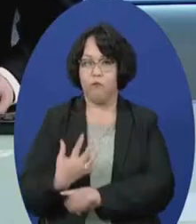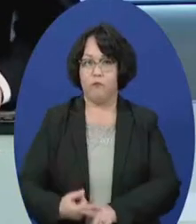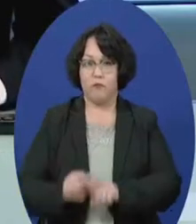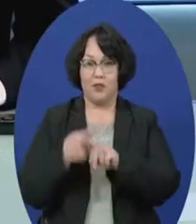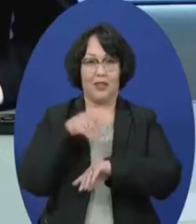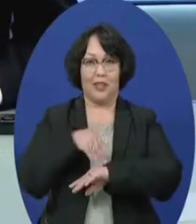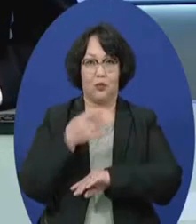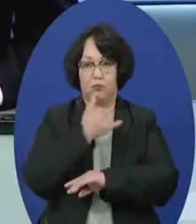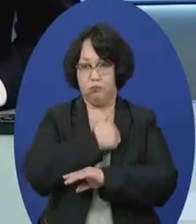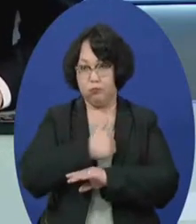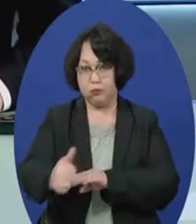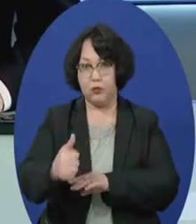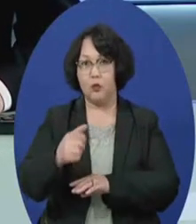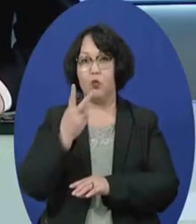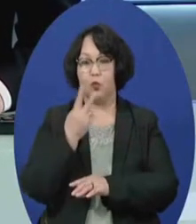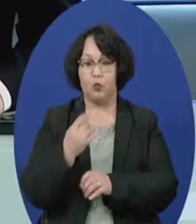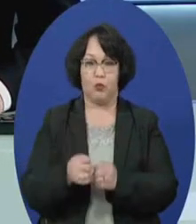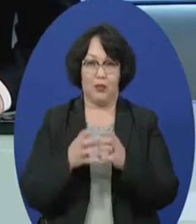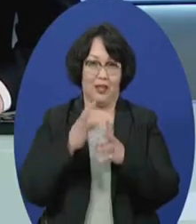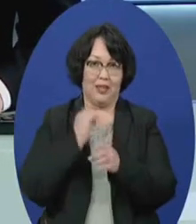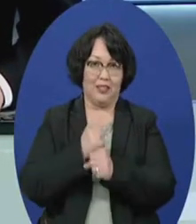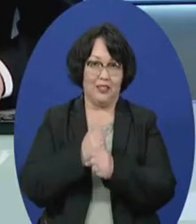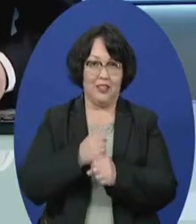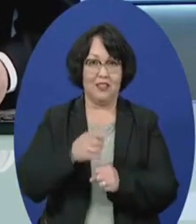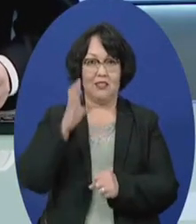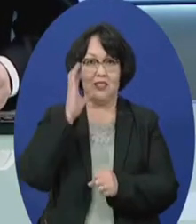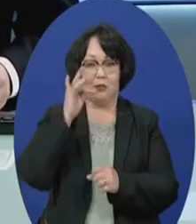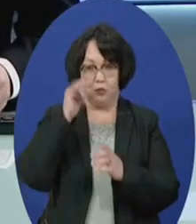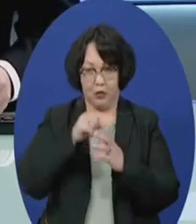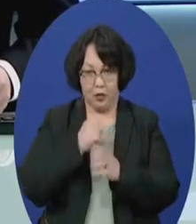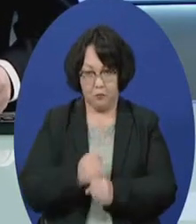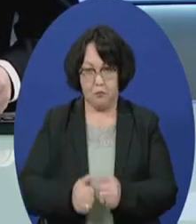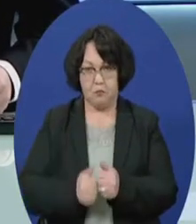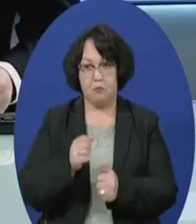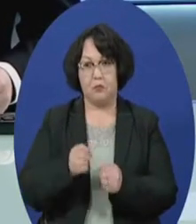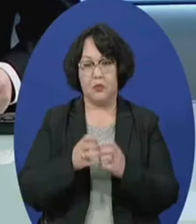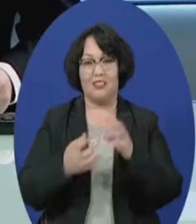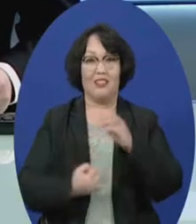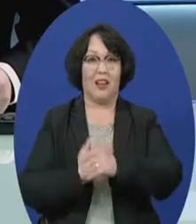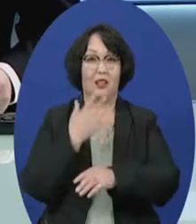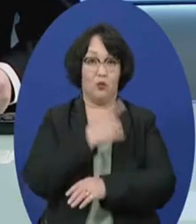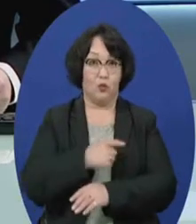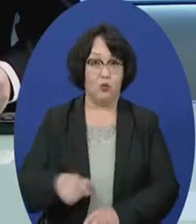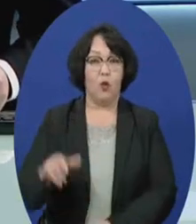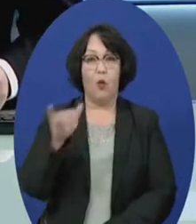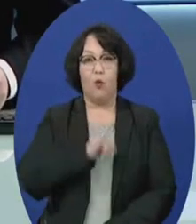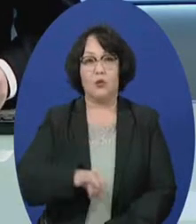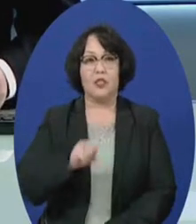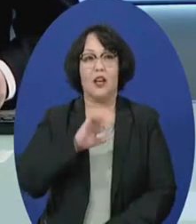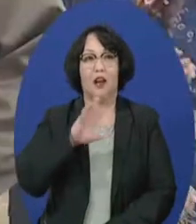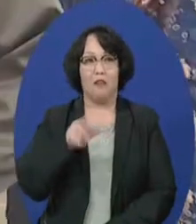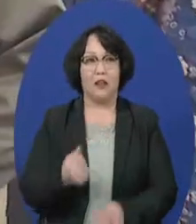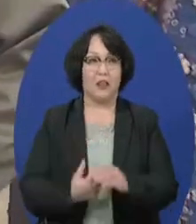салбартаа үр бүтээлтэй ажилласан тариаланчид улсын аваргаар тодроод байна. Хөсгөл аймагаас ирүүлсэн мэдээллийг одоо үзэгч та бүхэнд хүргэе.